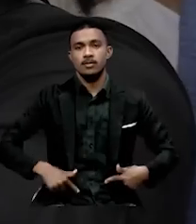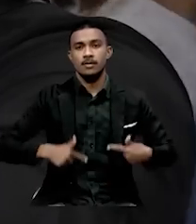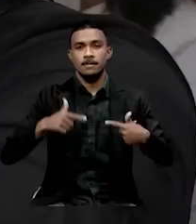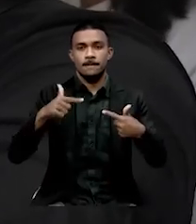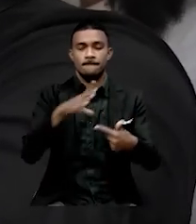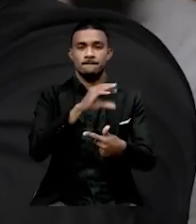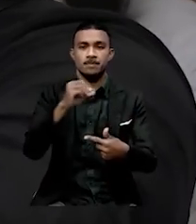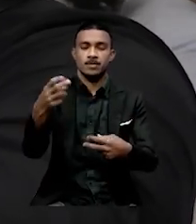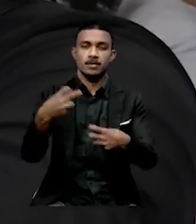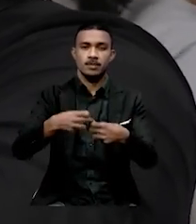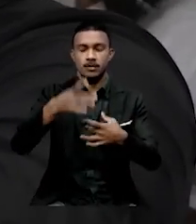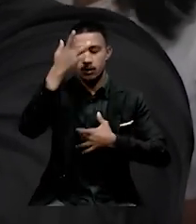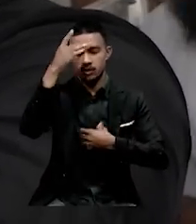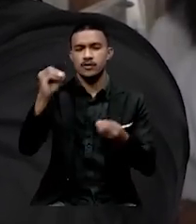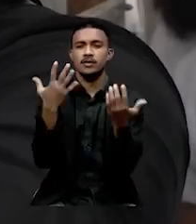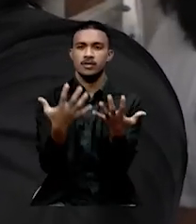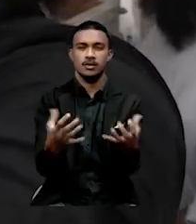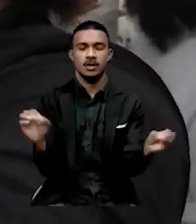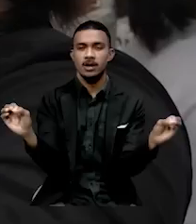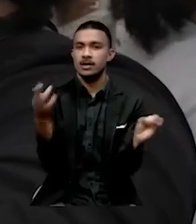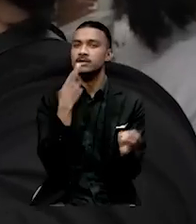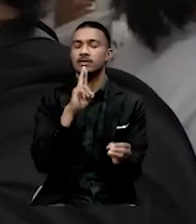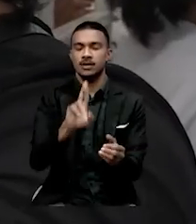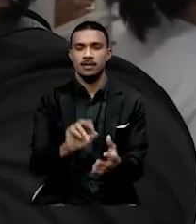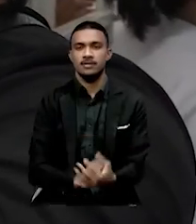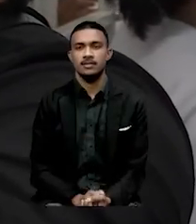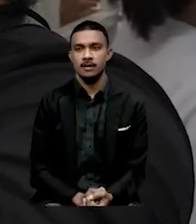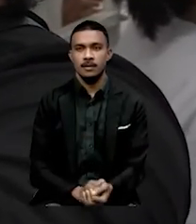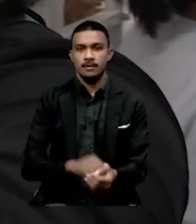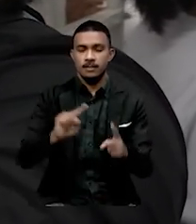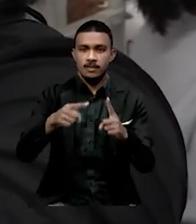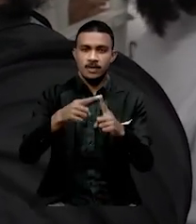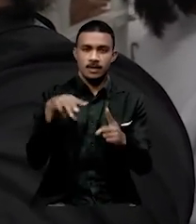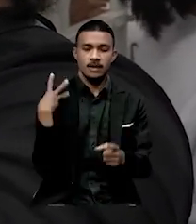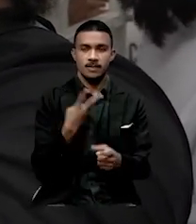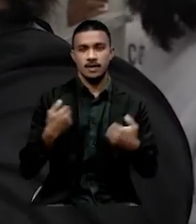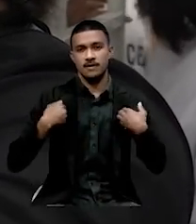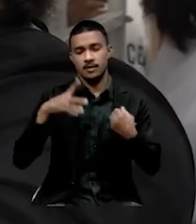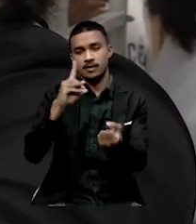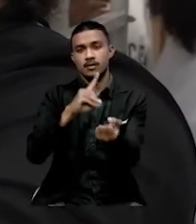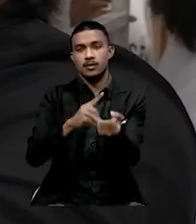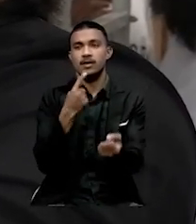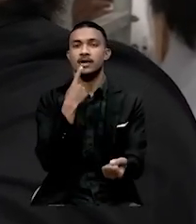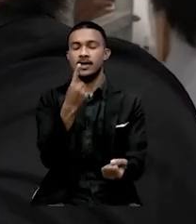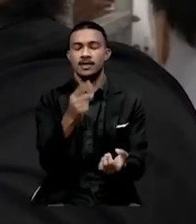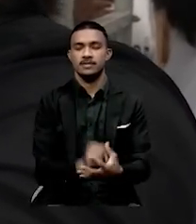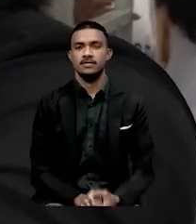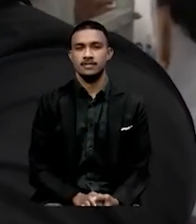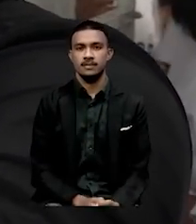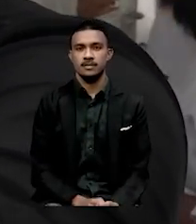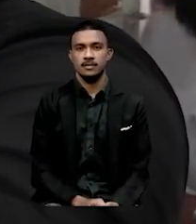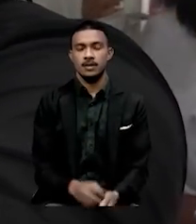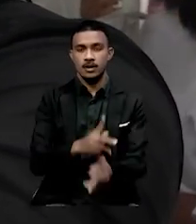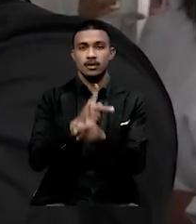di toran banyak lah ita resultat ya Nebe kari kita ame termo, ya sebe tor sera diano diang